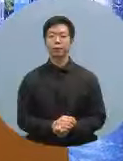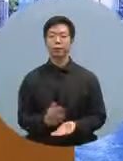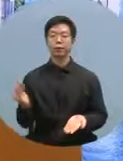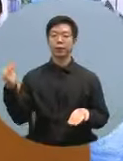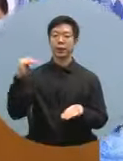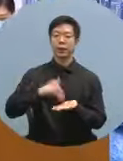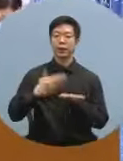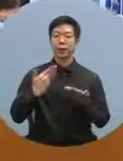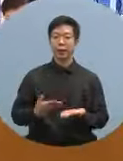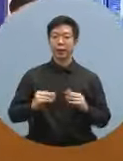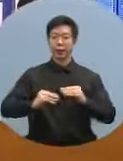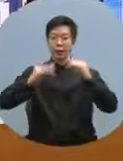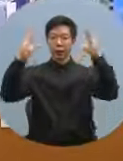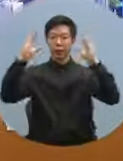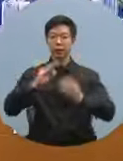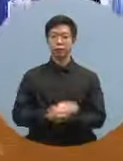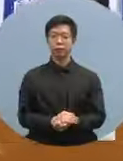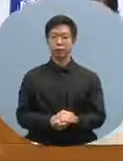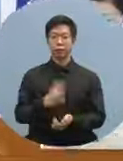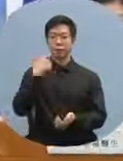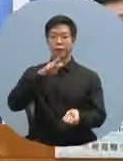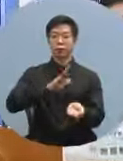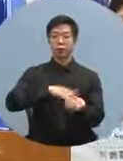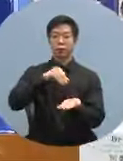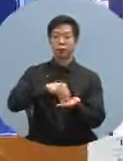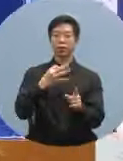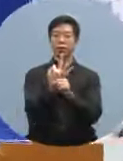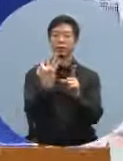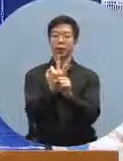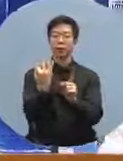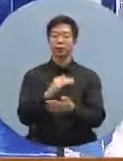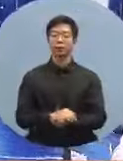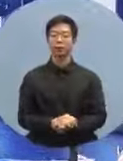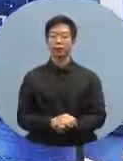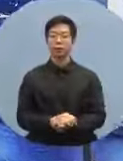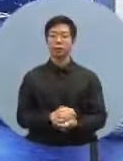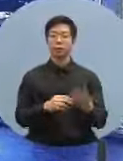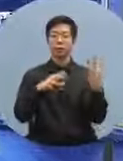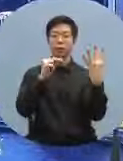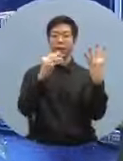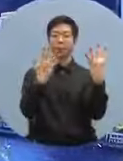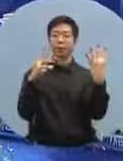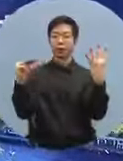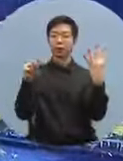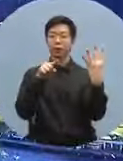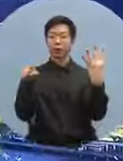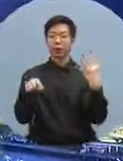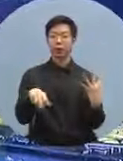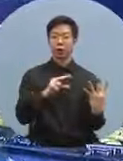今日去到昨晚凌晨的確診數字是13宗，我們確診編號是4757去